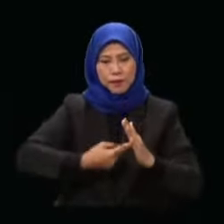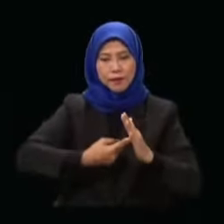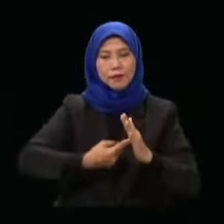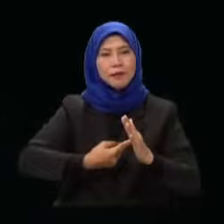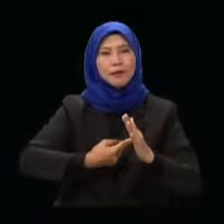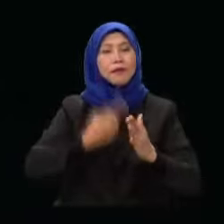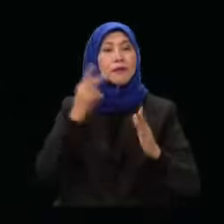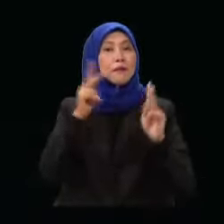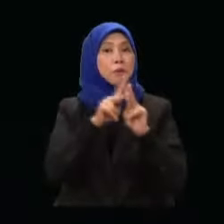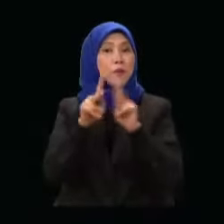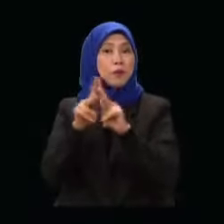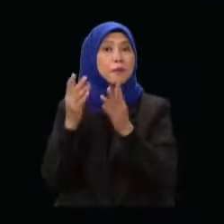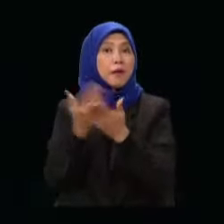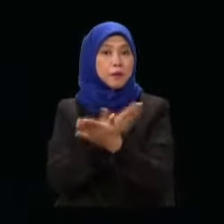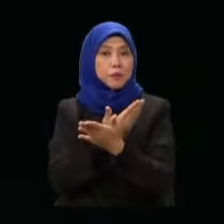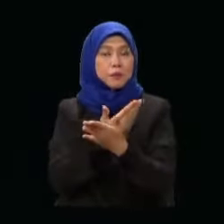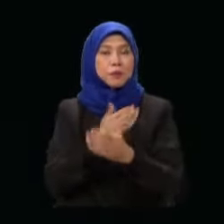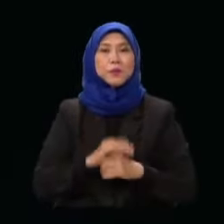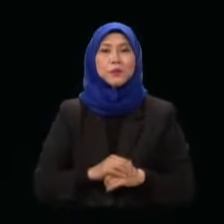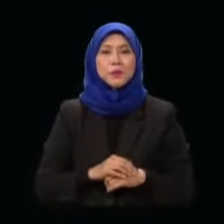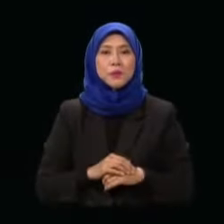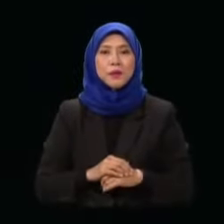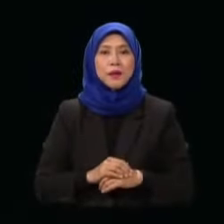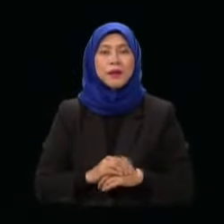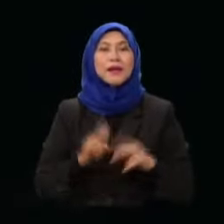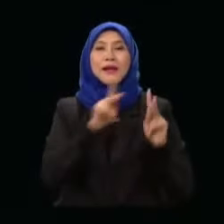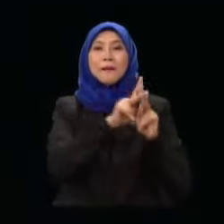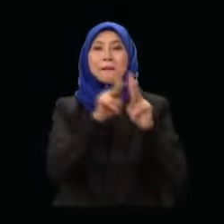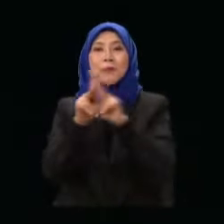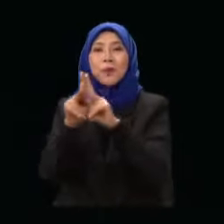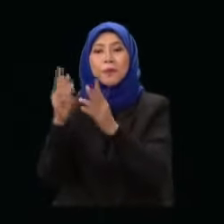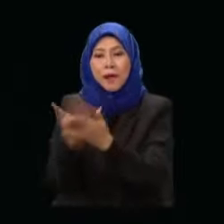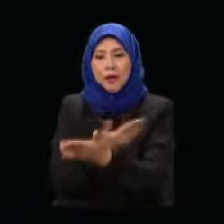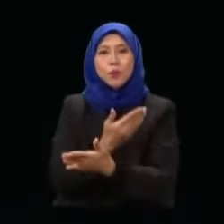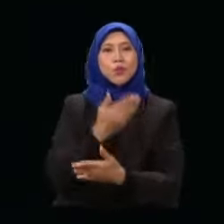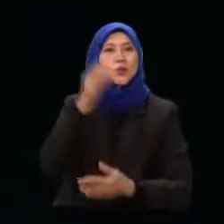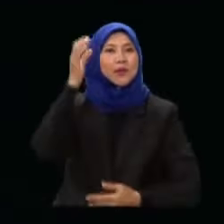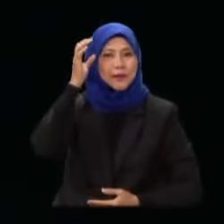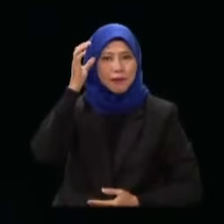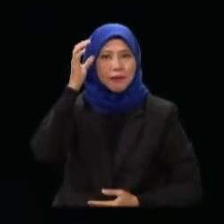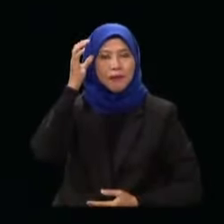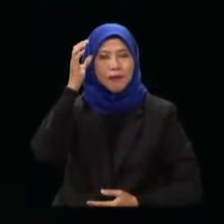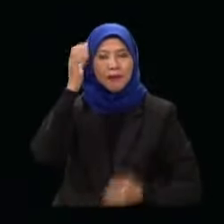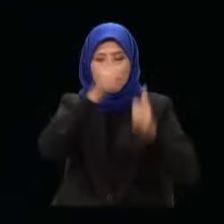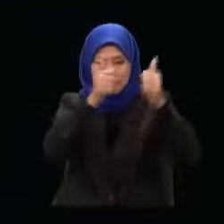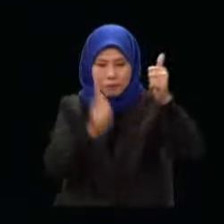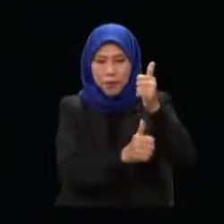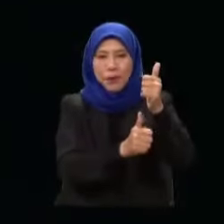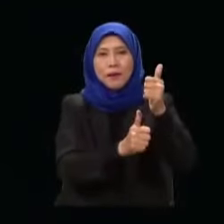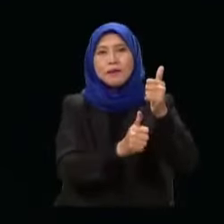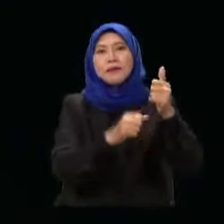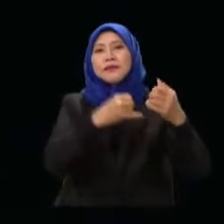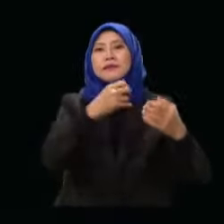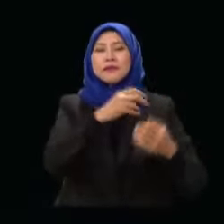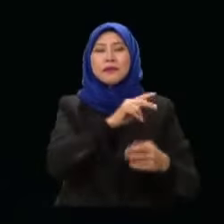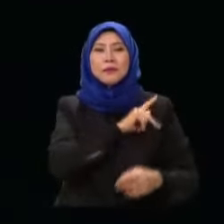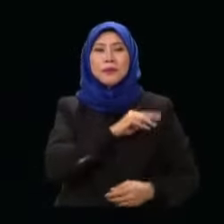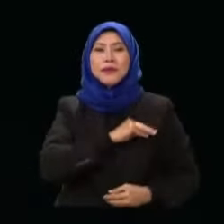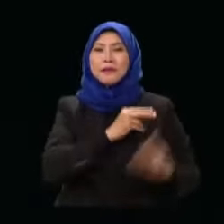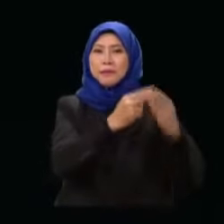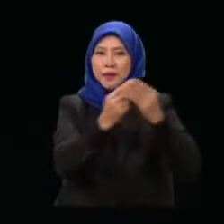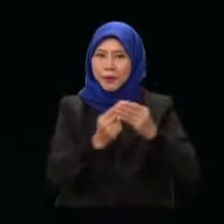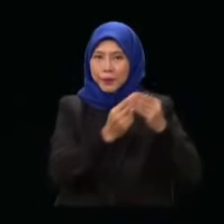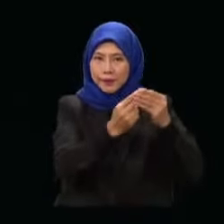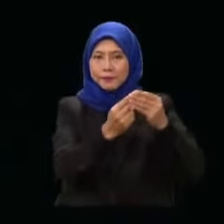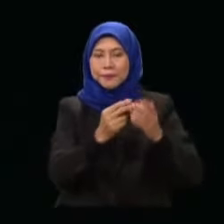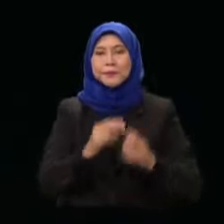bagian Kampung Baru tuh aya itu bagian Kampung Baru channel diletakkan dibawah Kementerian sebelumnya berada di bawah Kementerian app